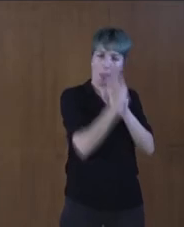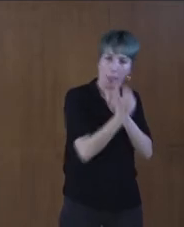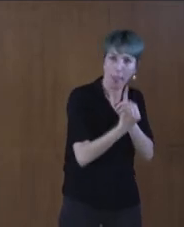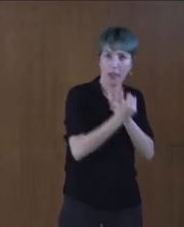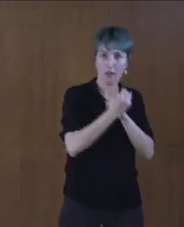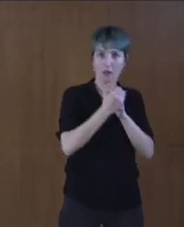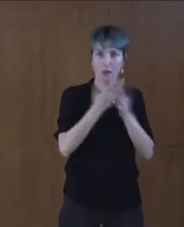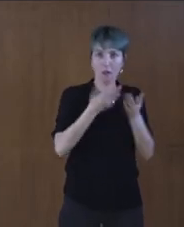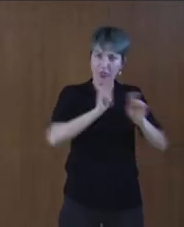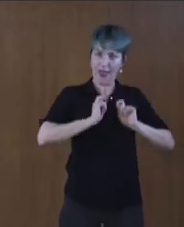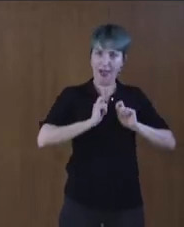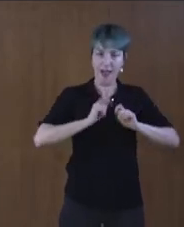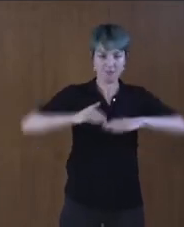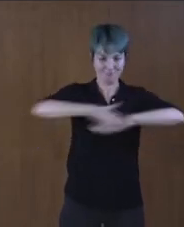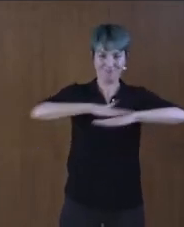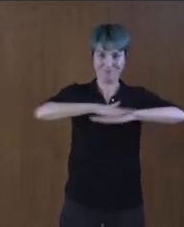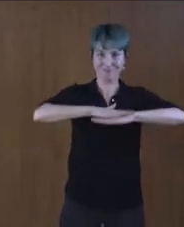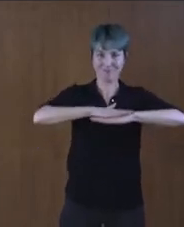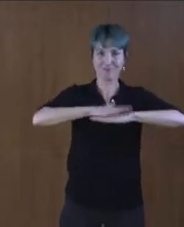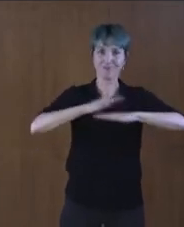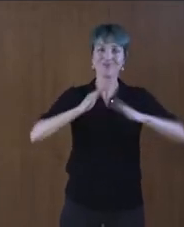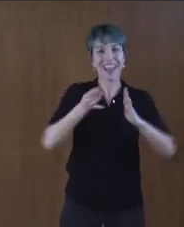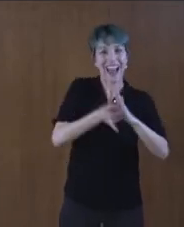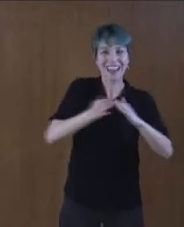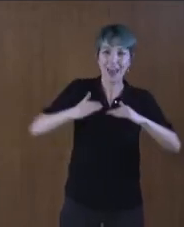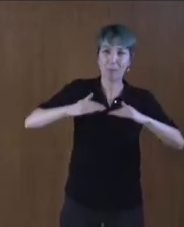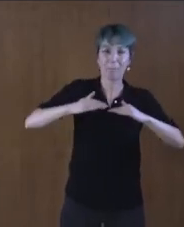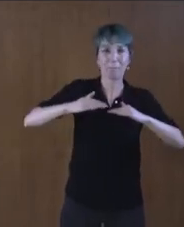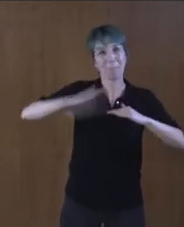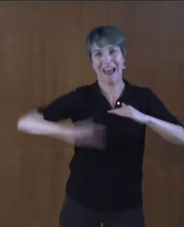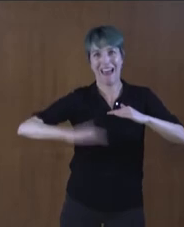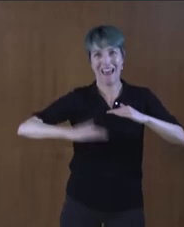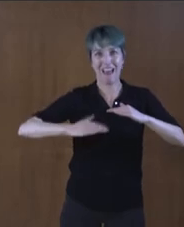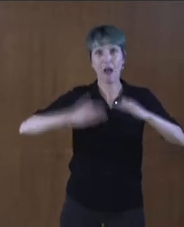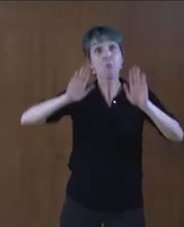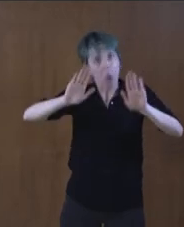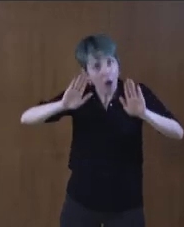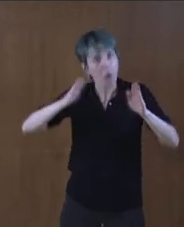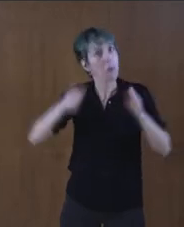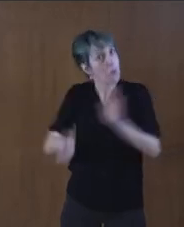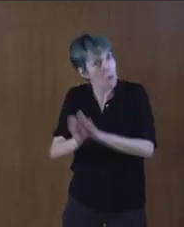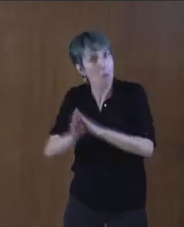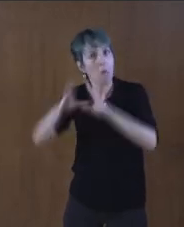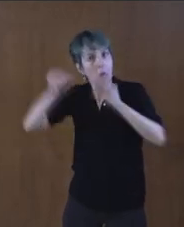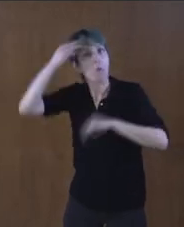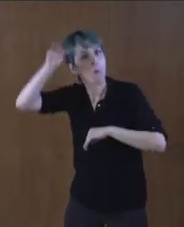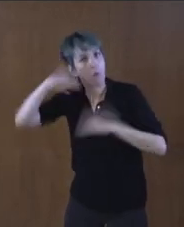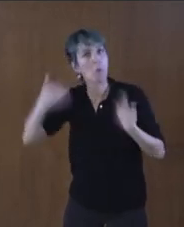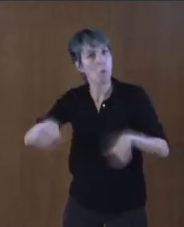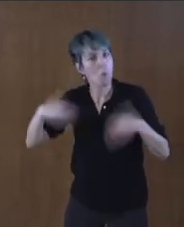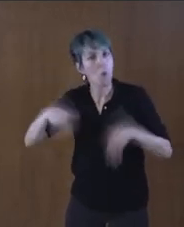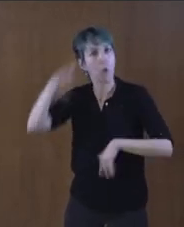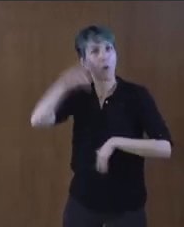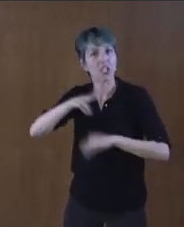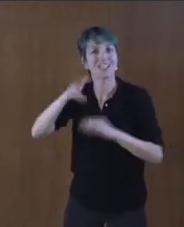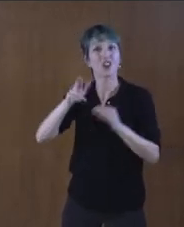a la baixa, la nostra universitat continua brillant en els resultats de prestigi i aconseguint millores